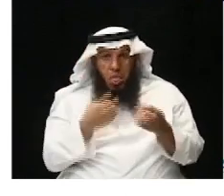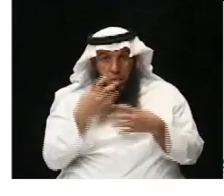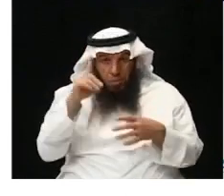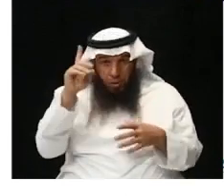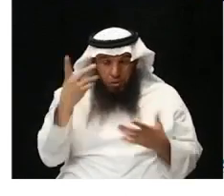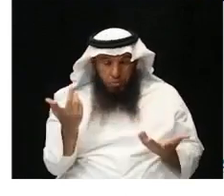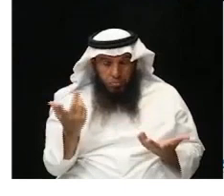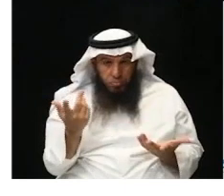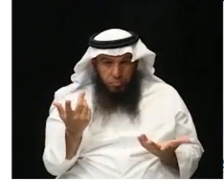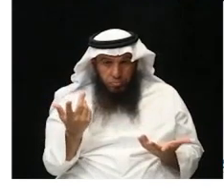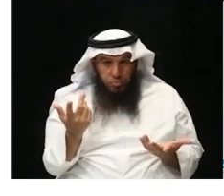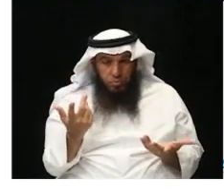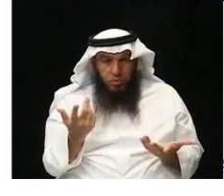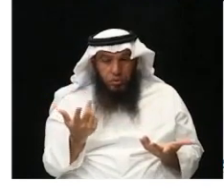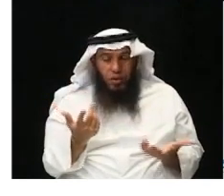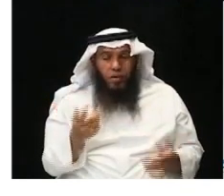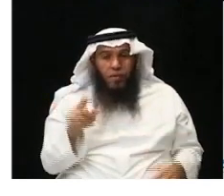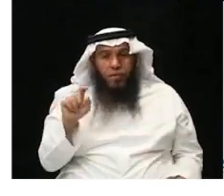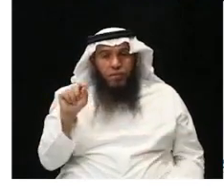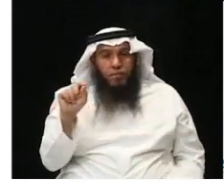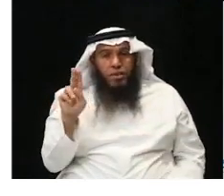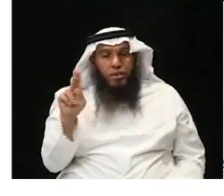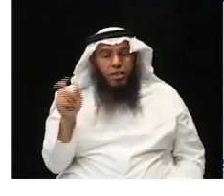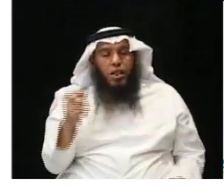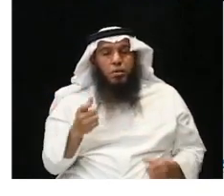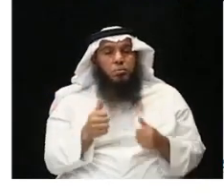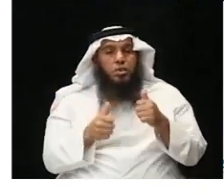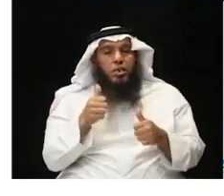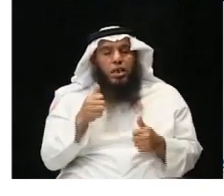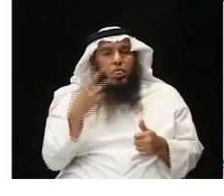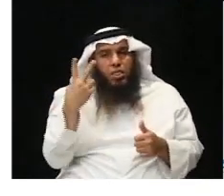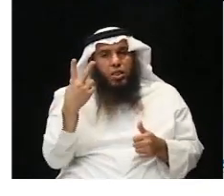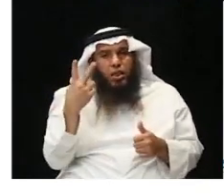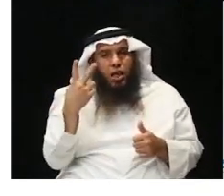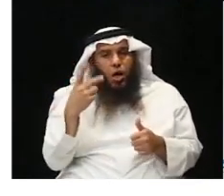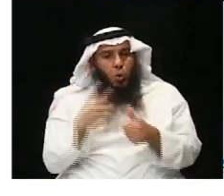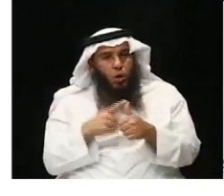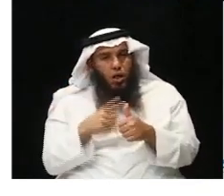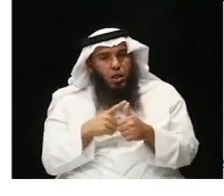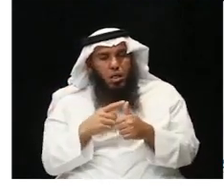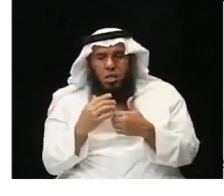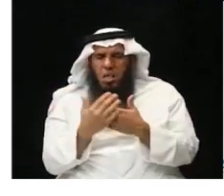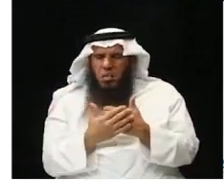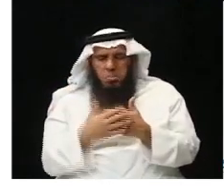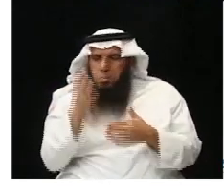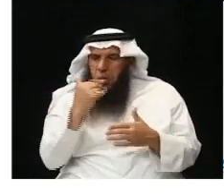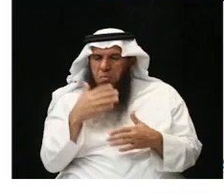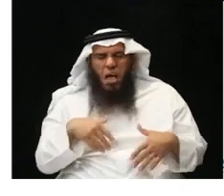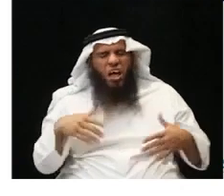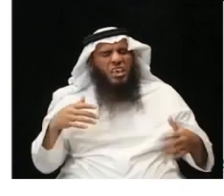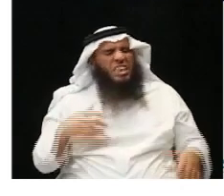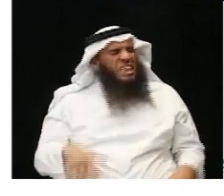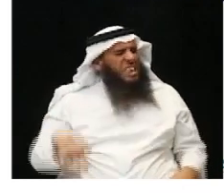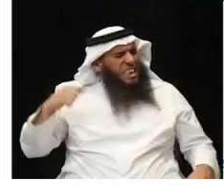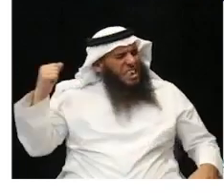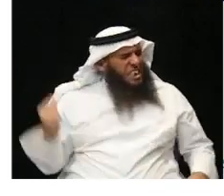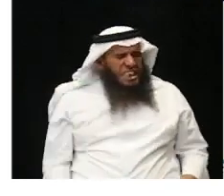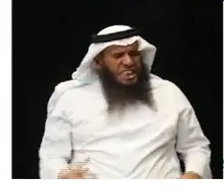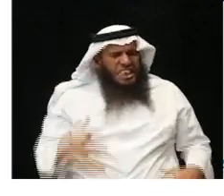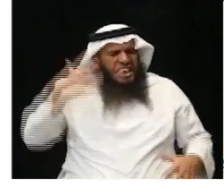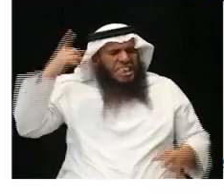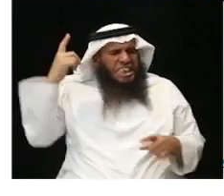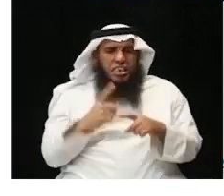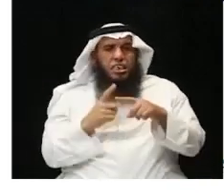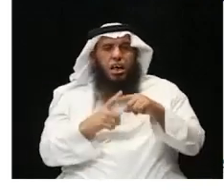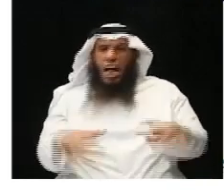موقف أهل الفتن أو أهل الابتلاء قسمين: الصنف الأول لا يصبر على البلاء ويكفر بالله سبحانه